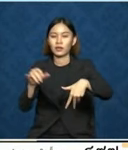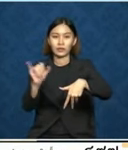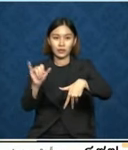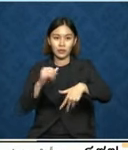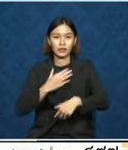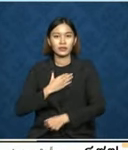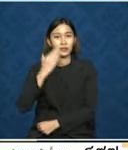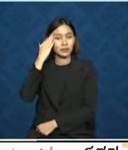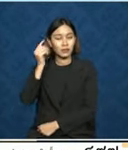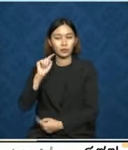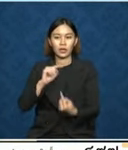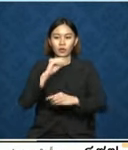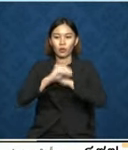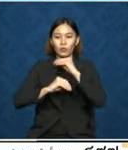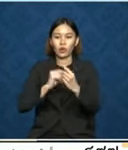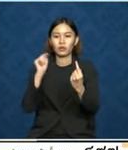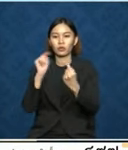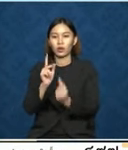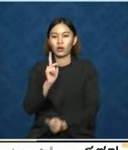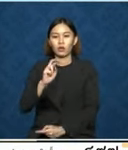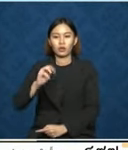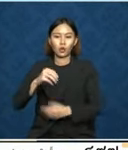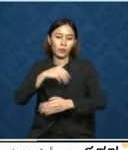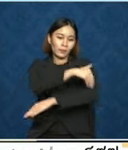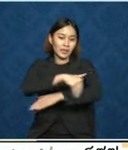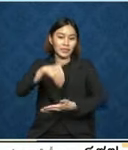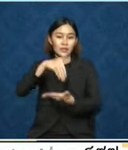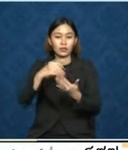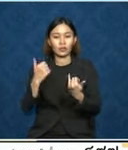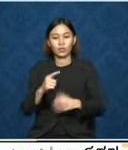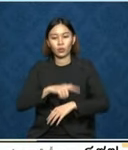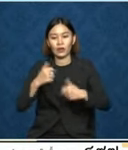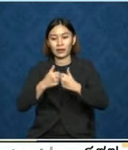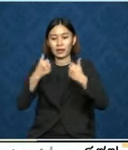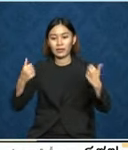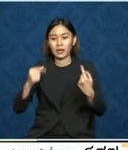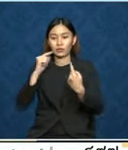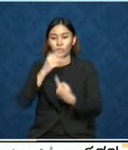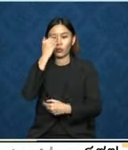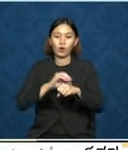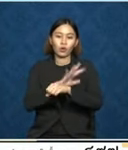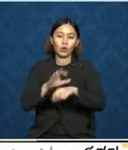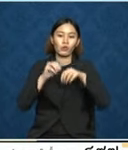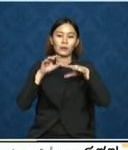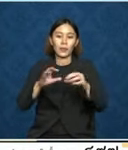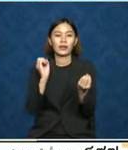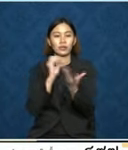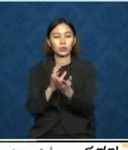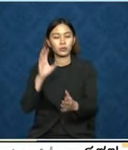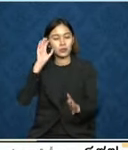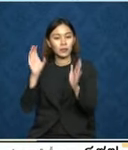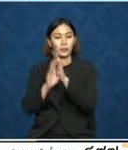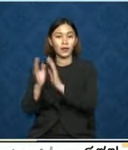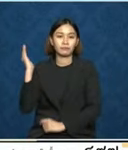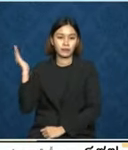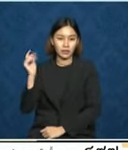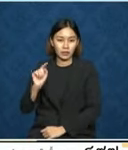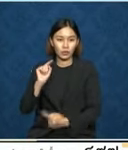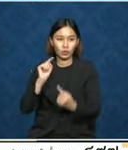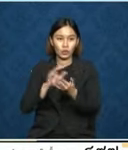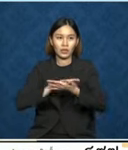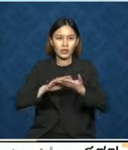ดิฉันรับทราบว่าโครงการนี้เข้าเงื่อนไขของกรมบัญชีกลางนะคะที่ขยายระยะเวลาการก่อสร้างจากสถานการณ์โควิดแต่จากภาพในสไลด์ค่ะท่านประธาน